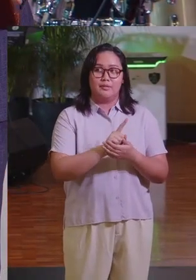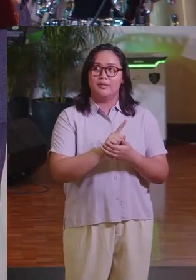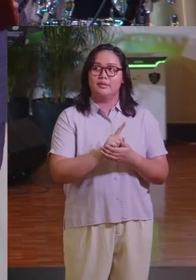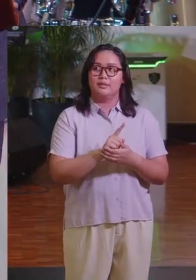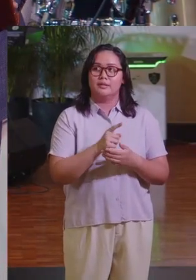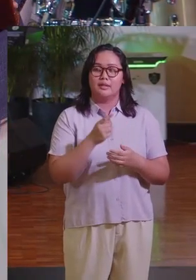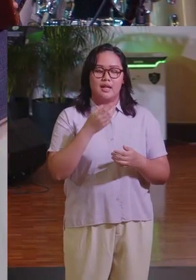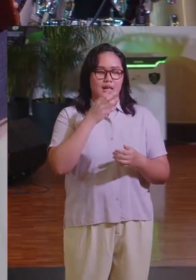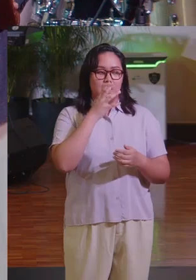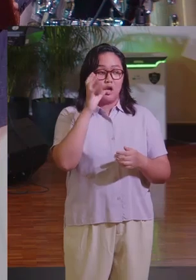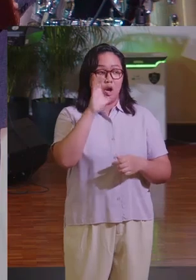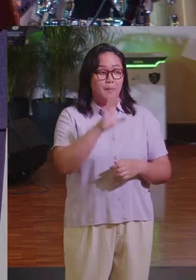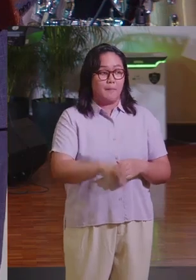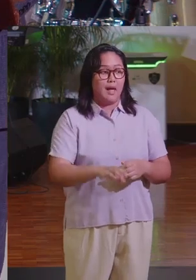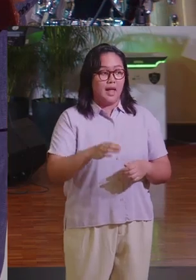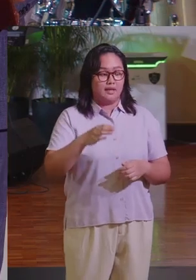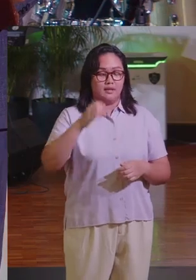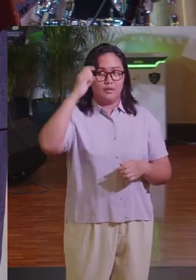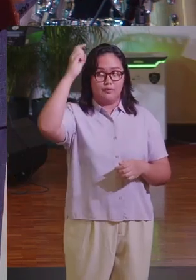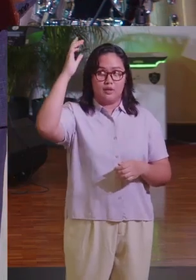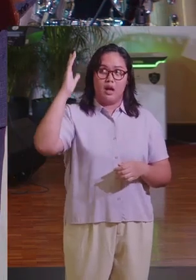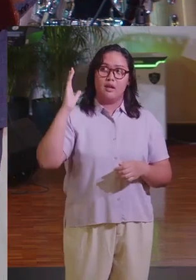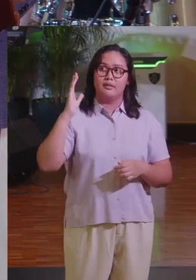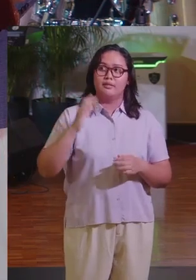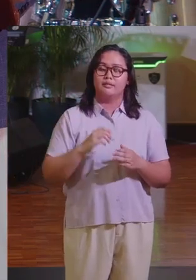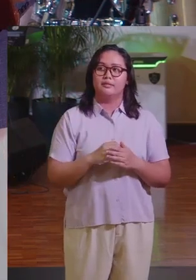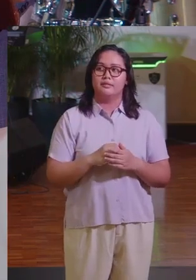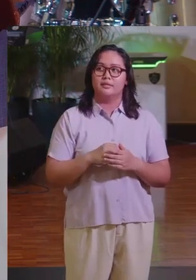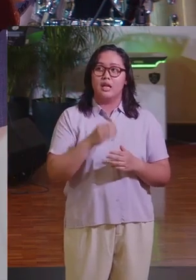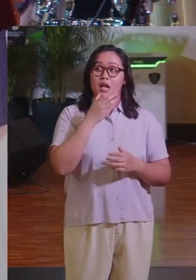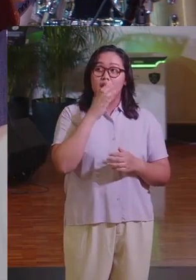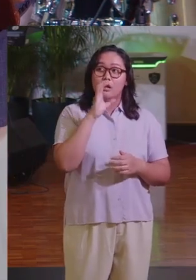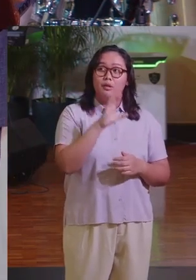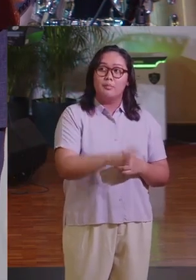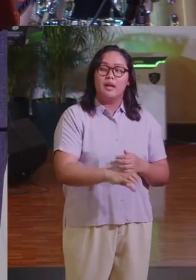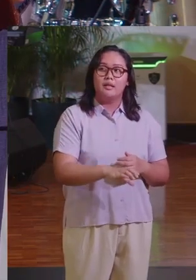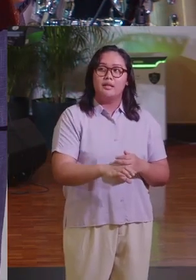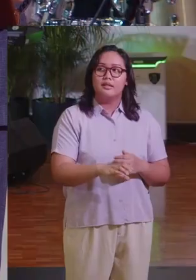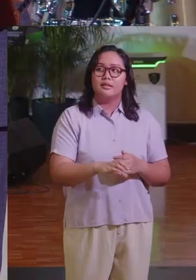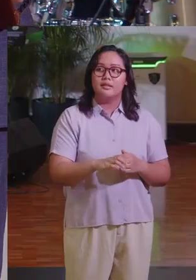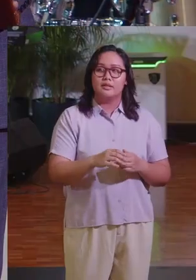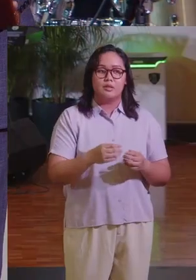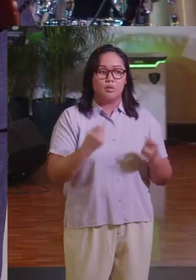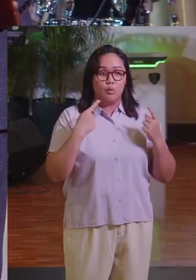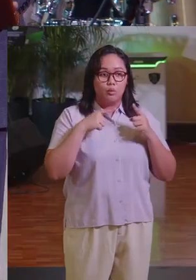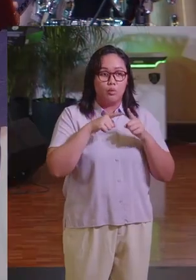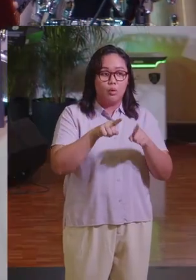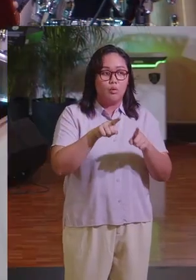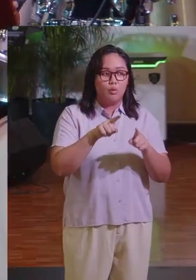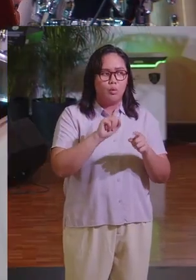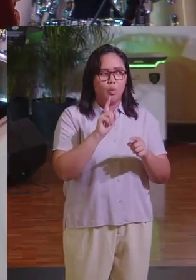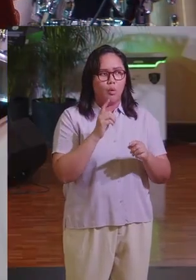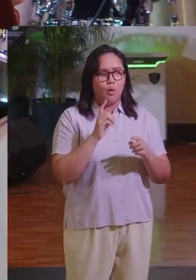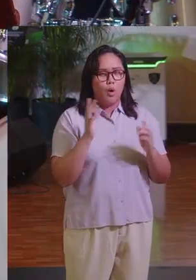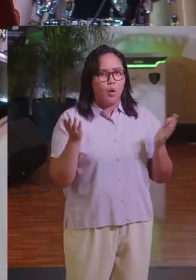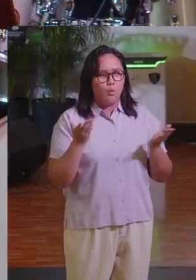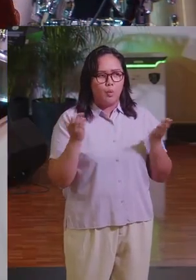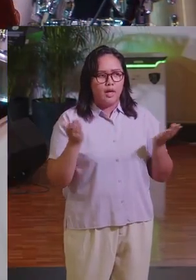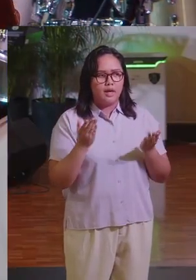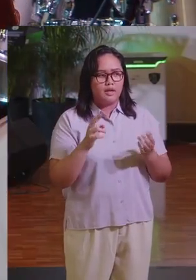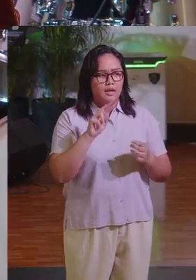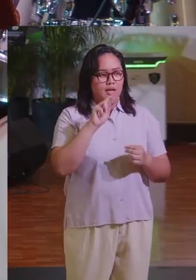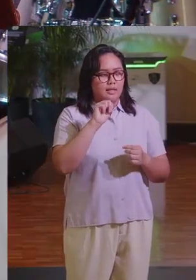ang Diyos. At ang utos niya kay Jonah ay siya ay pumunta saan? Sa